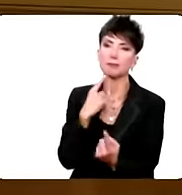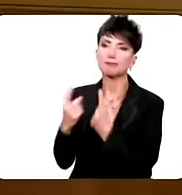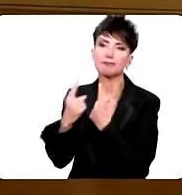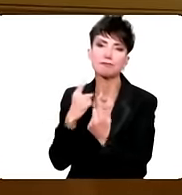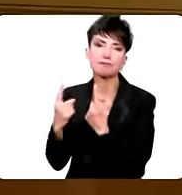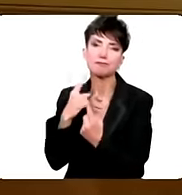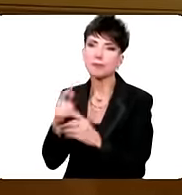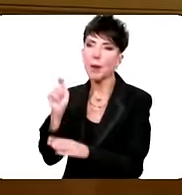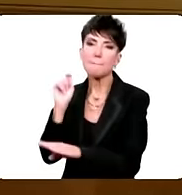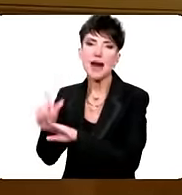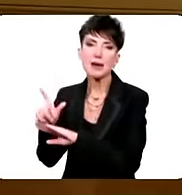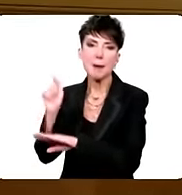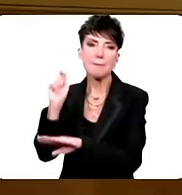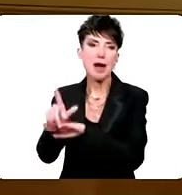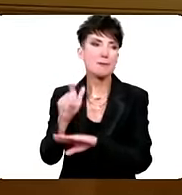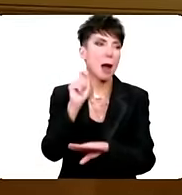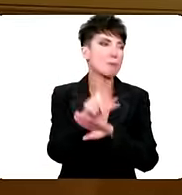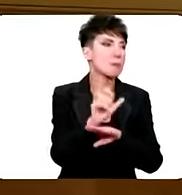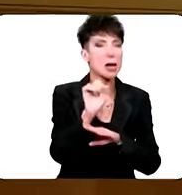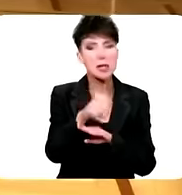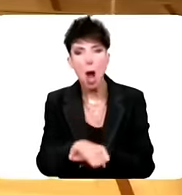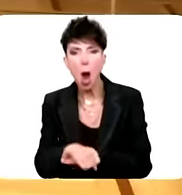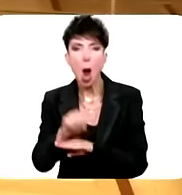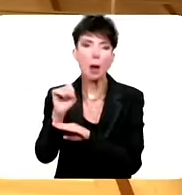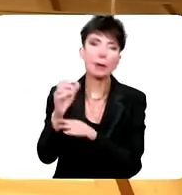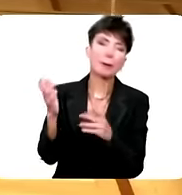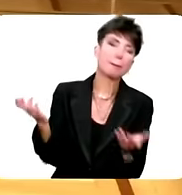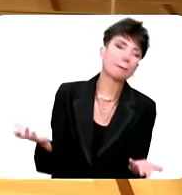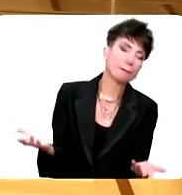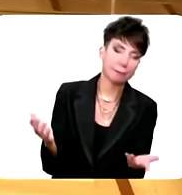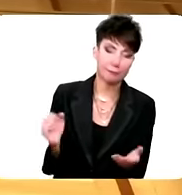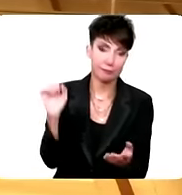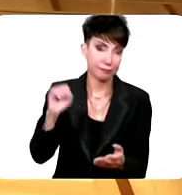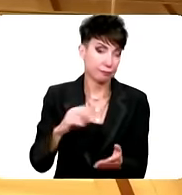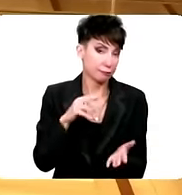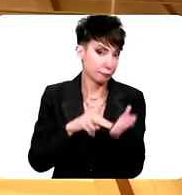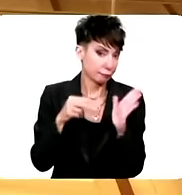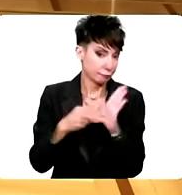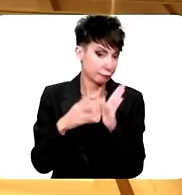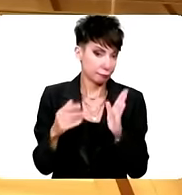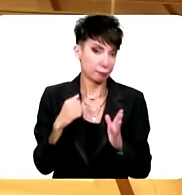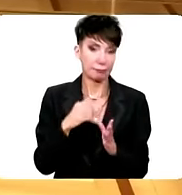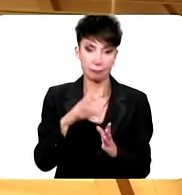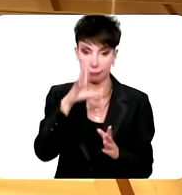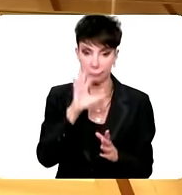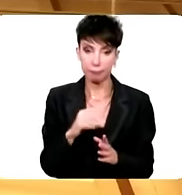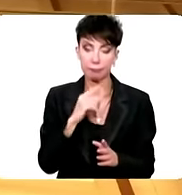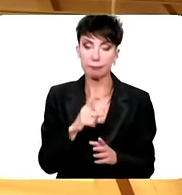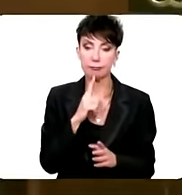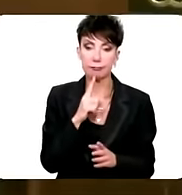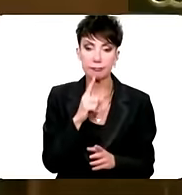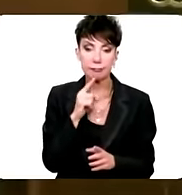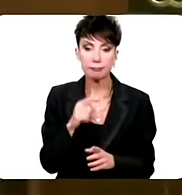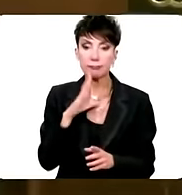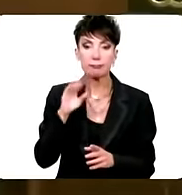Δεν νομίζω ότι τελικά έκανε κάποια μεγάλη διαφορά. Είχαμε να αντιμετωπίσουμε κάτι μεγαλύτερο σε αυτή ειδικά την κρίση. Η συζήτηση για το πόθεν έσχεσαι μια εβδομάδα, κύριε Πρόεδρε. Δεν την